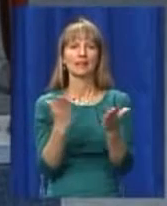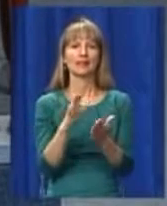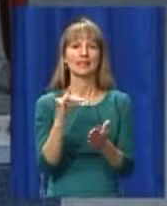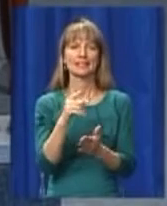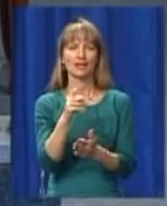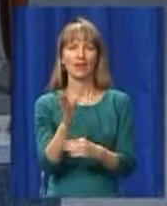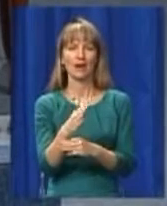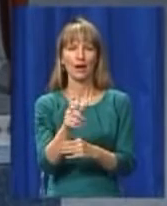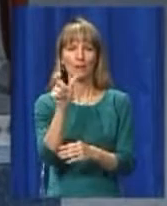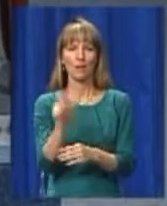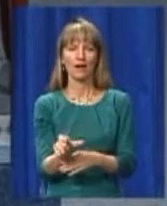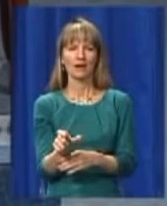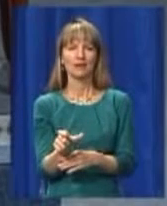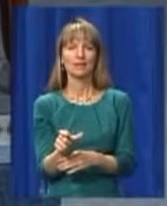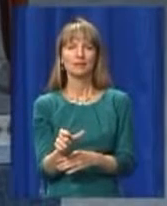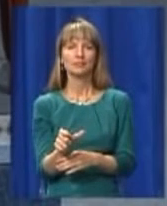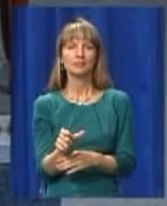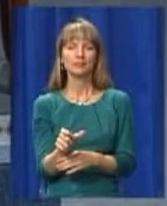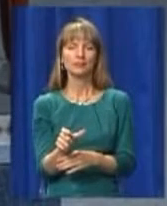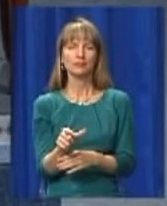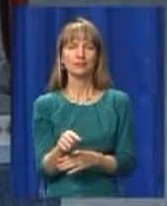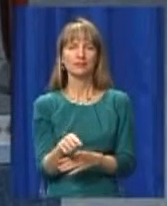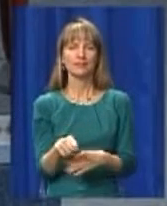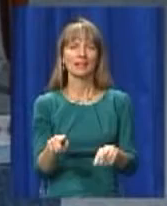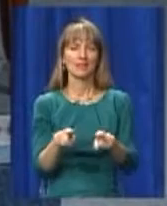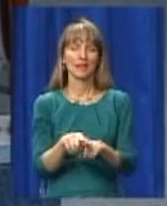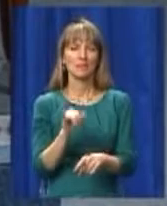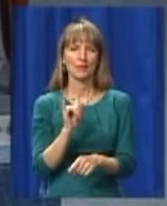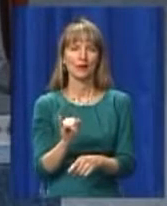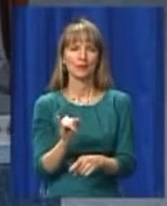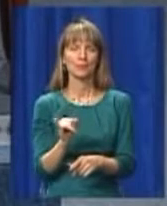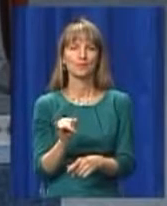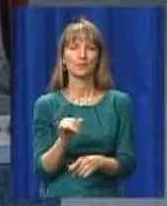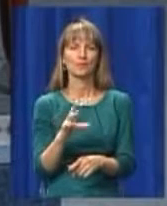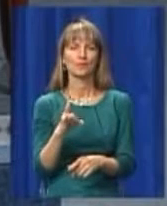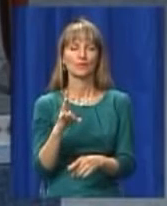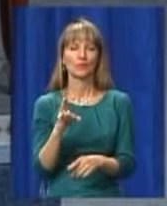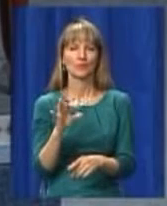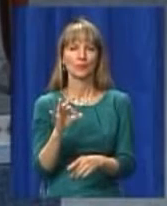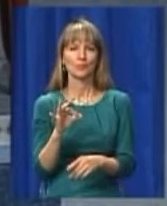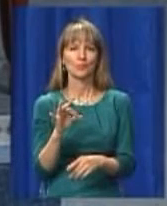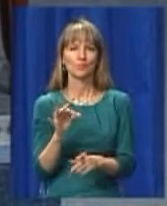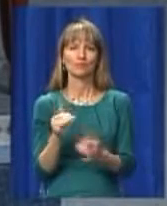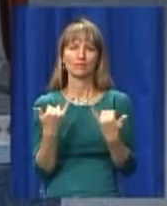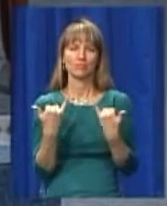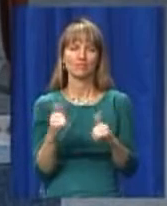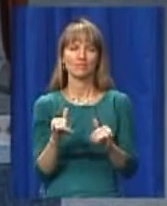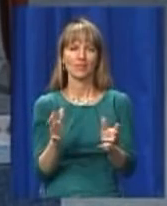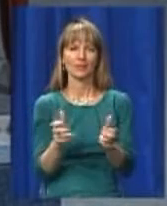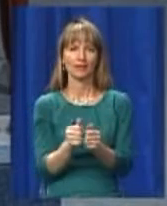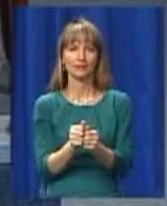рыбак? Ой, ну, рыбак точно, вот рыбак, если он точно плохой, но хищник, может быть, у него какой-то, знаете, какой-то оригинальный хищник.